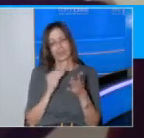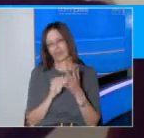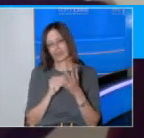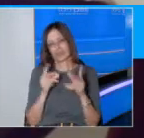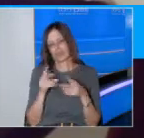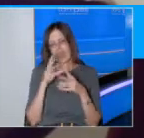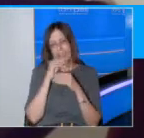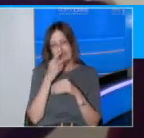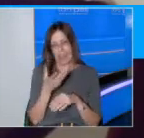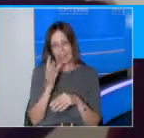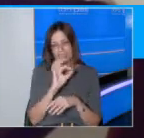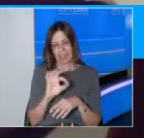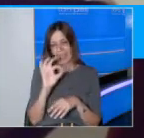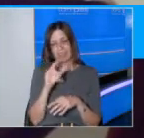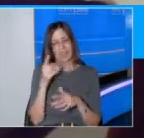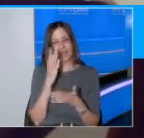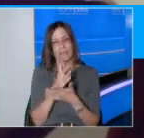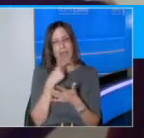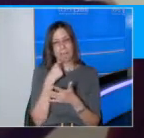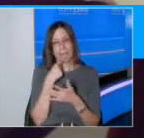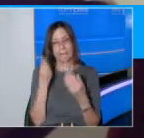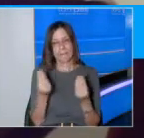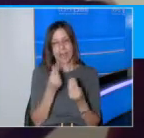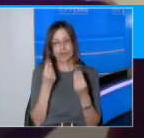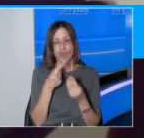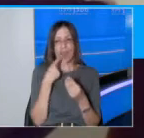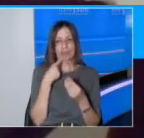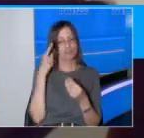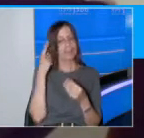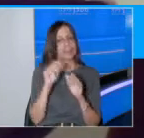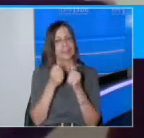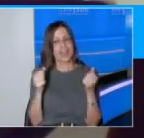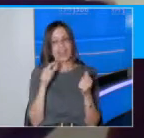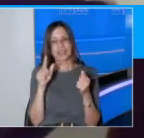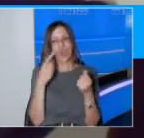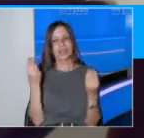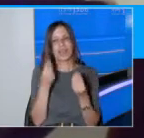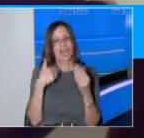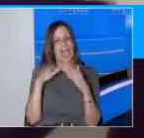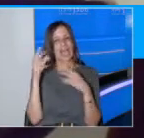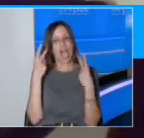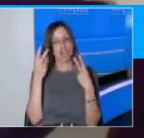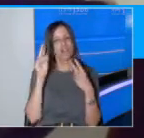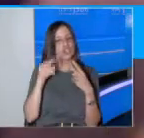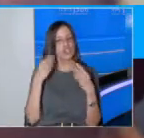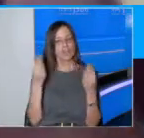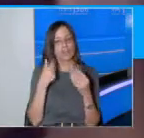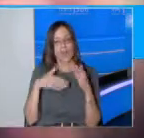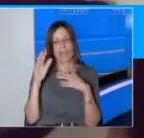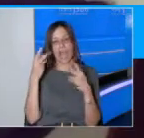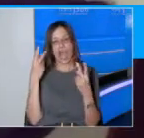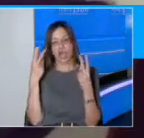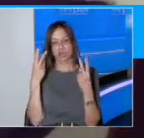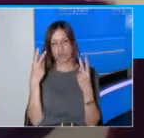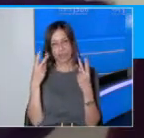היא כבר אמרה איזושהי אמירה שהיא חושבת שתנ"ך זה לא הדבר הכי חשוב, שיש דברים יותר חשובים ללימוד תנ"ך, וכבר קפצו